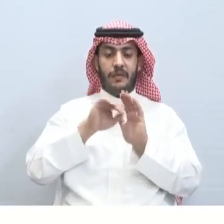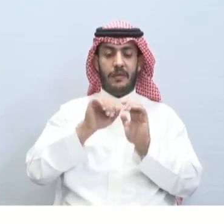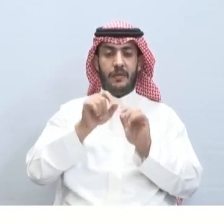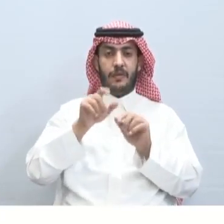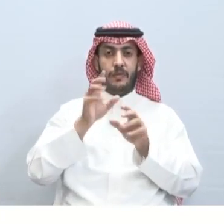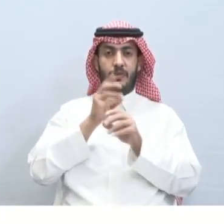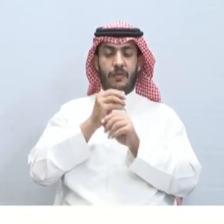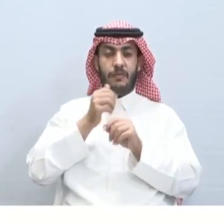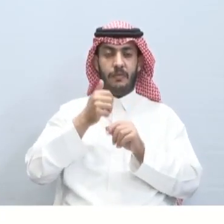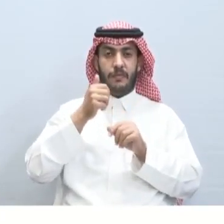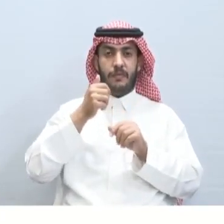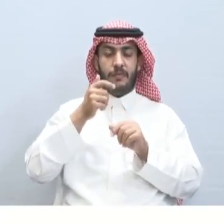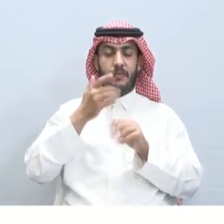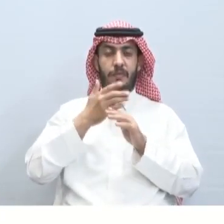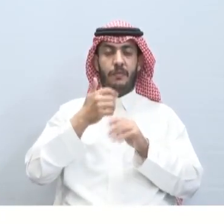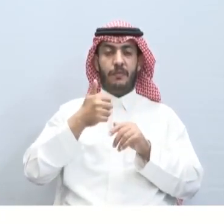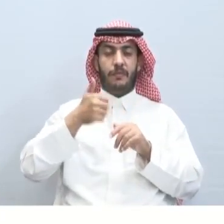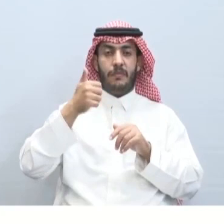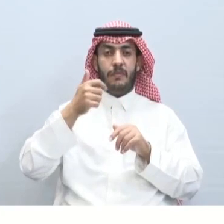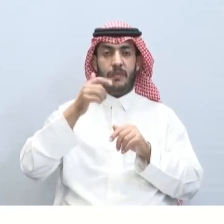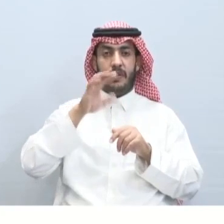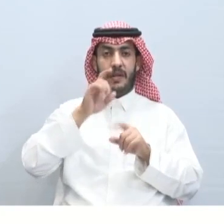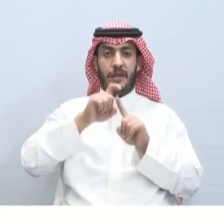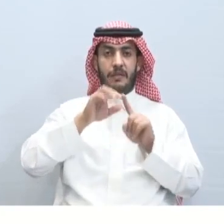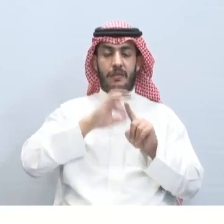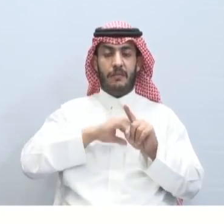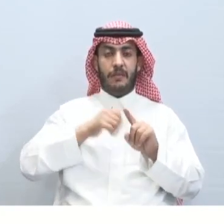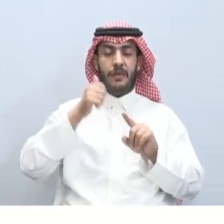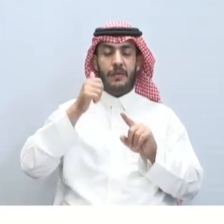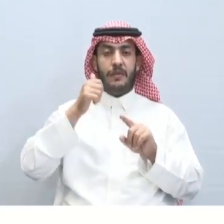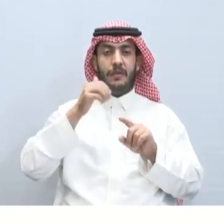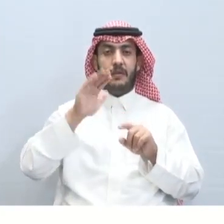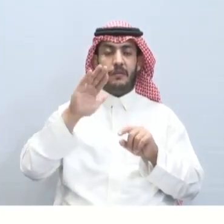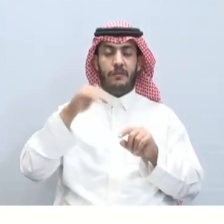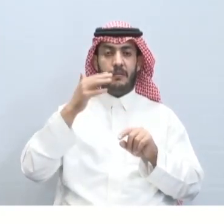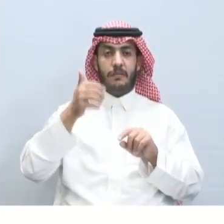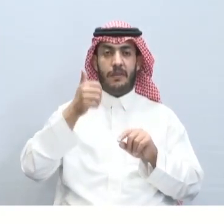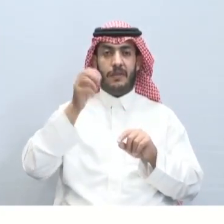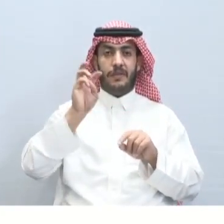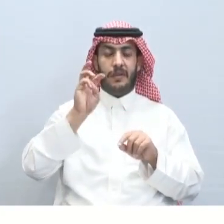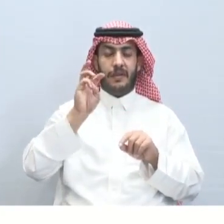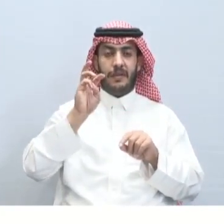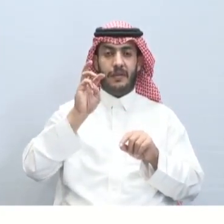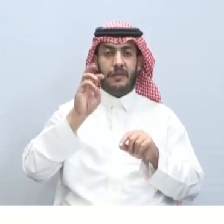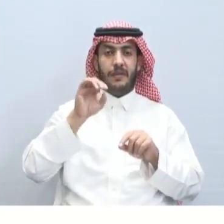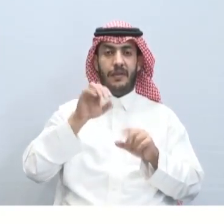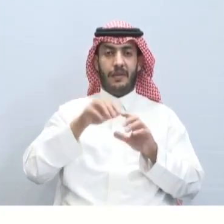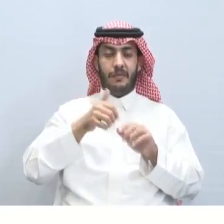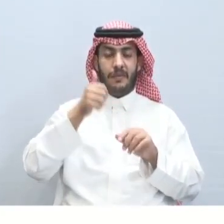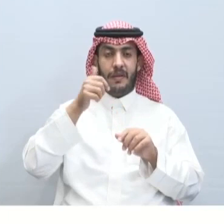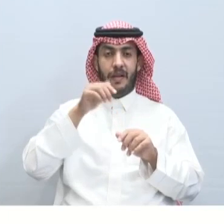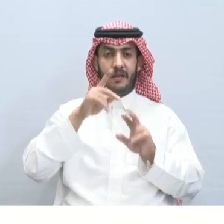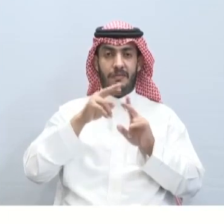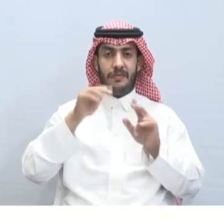هذا السوق فه الشرائح لكي احصل على اعظم ربح او افضل ربح ممكن وبالتالي يفيد الشركه في انتاج منتج يلبي